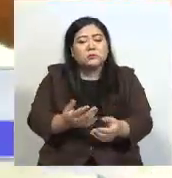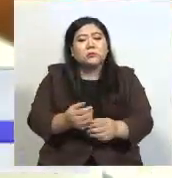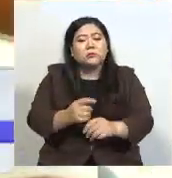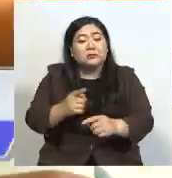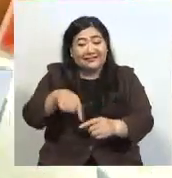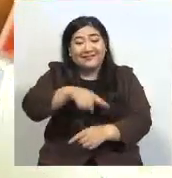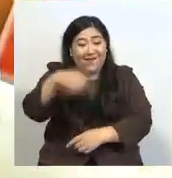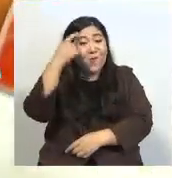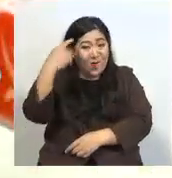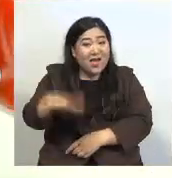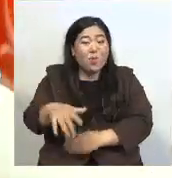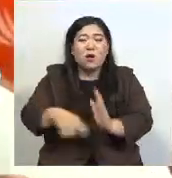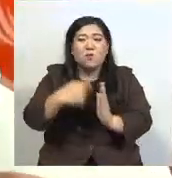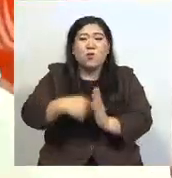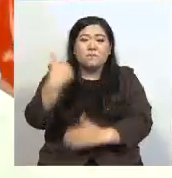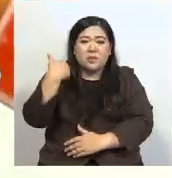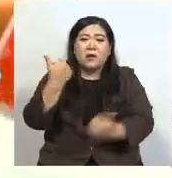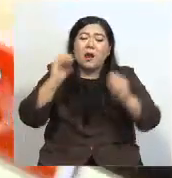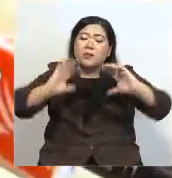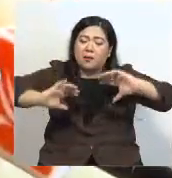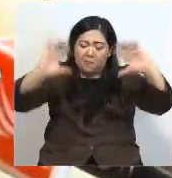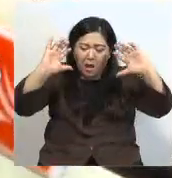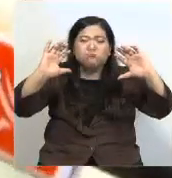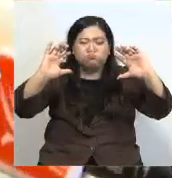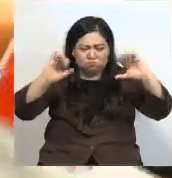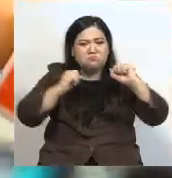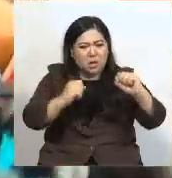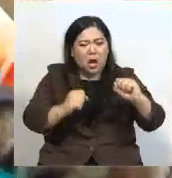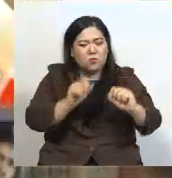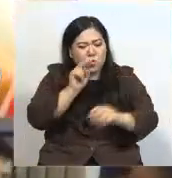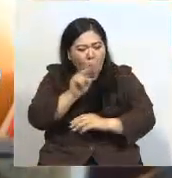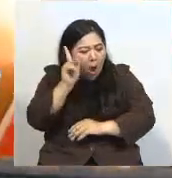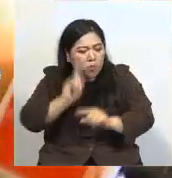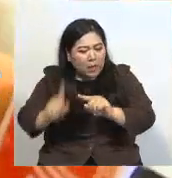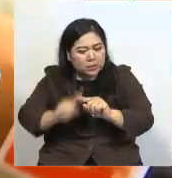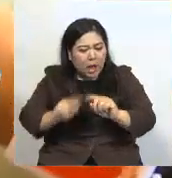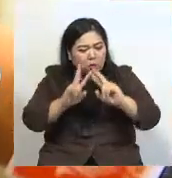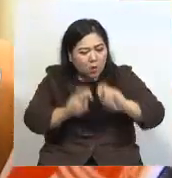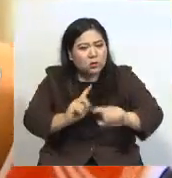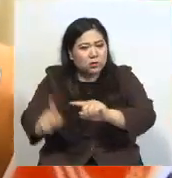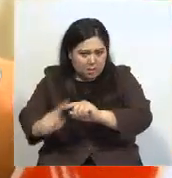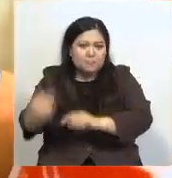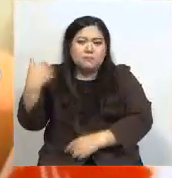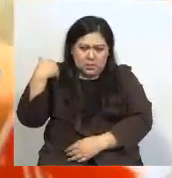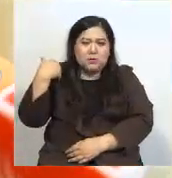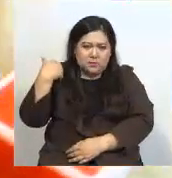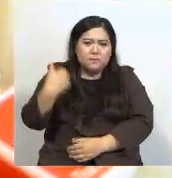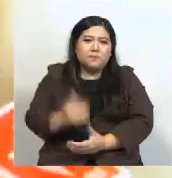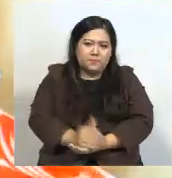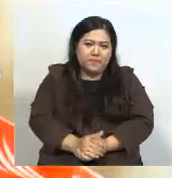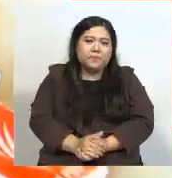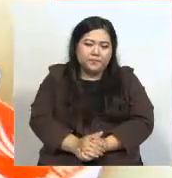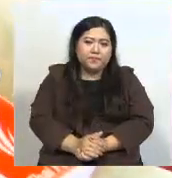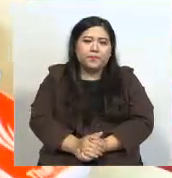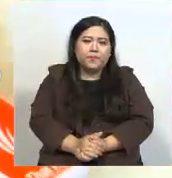ย่างที่ทราบก็อยู่ด้วยเหตุผลนะครับซึ่งรัฐบาลก็ได้ติดตามเรื่องนี้อย่างใกล้ชิดอยู่นะครับในเรื่องของทีมเศรษฐกิจก็ดูเรื่